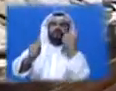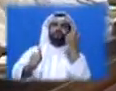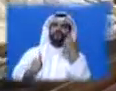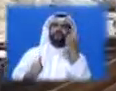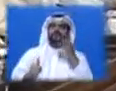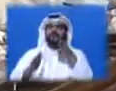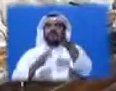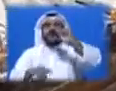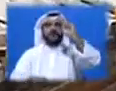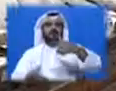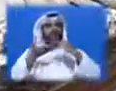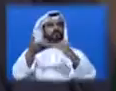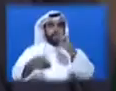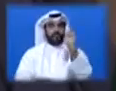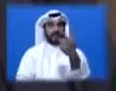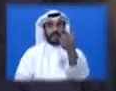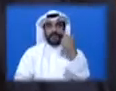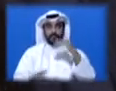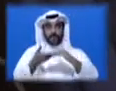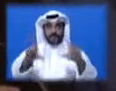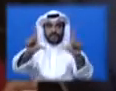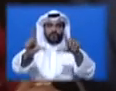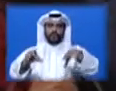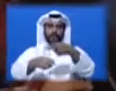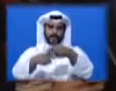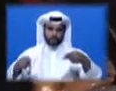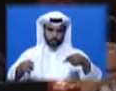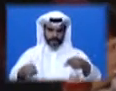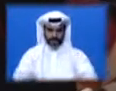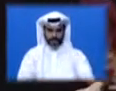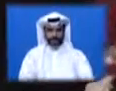خدمة المواطن بالدرجة الأولى. دلال أبو الحسن، تلفزيون دولة الكويت.